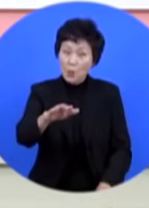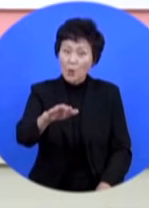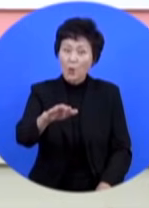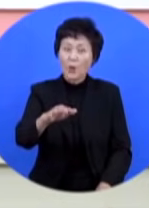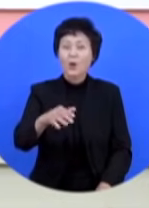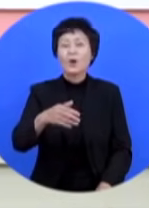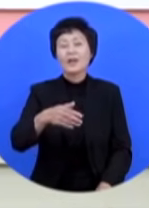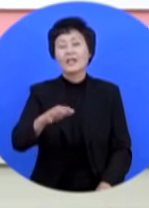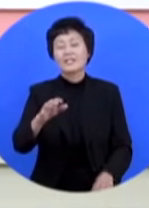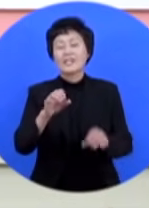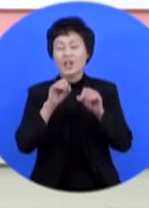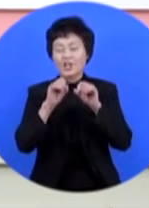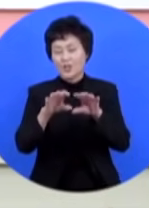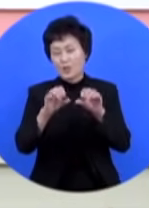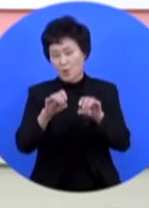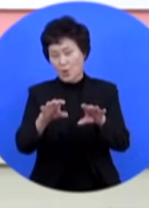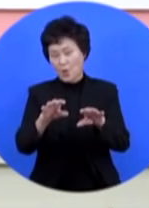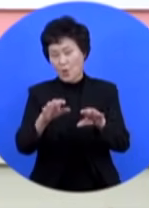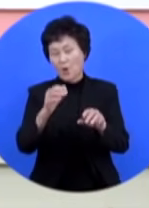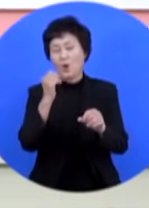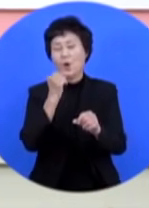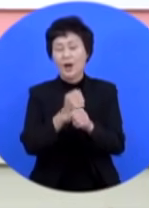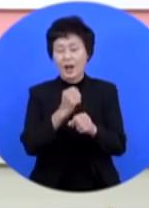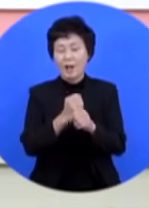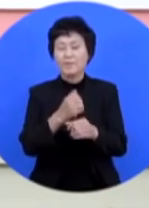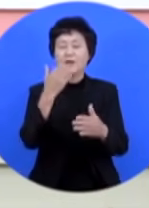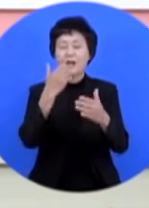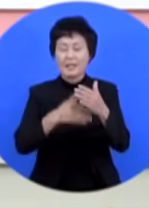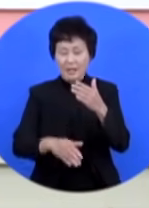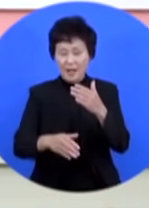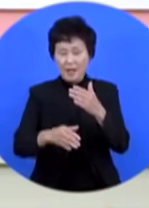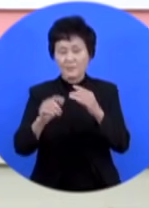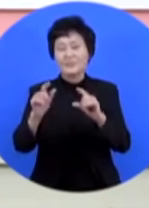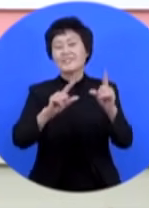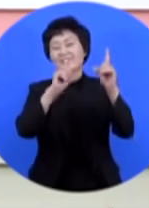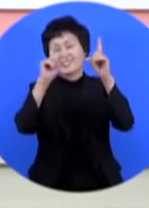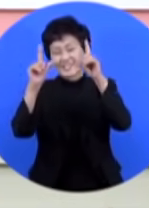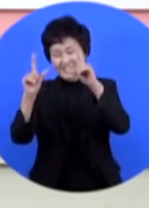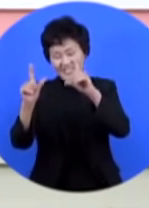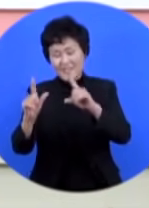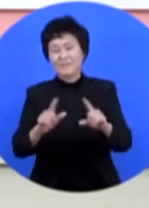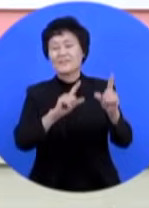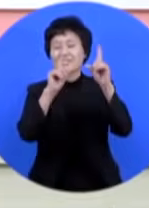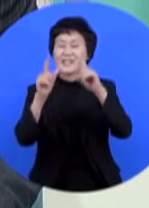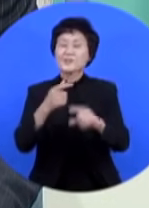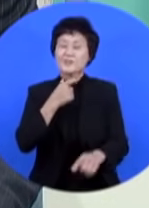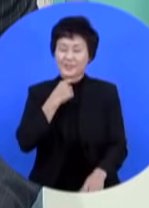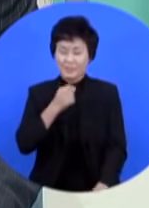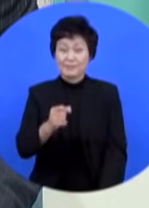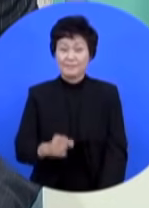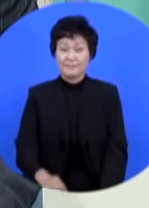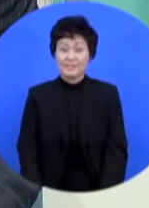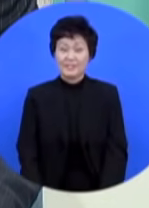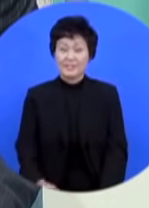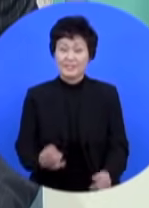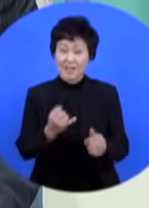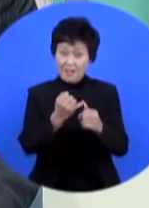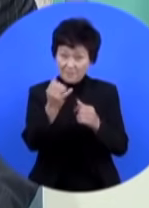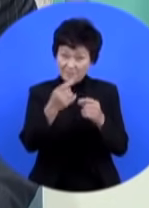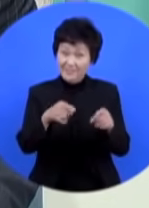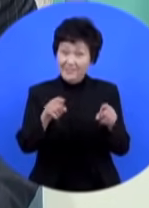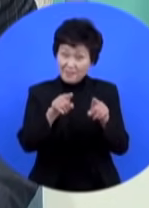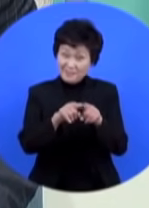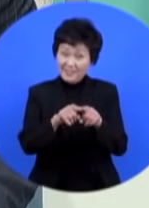정글 선교에 남은 인생을 보내겠다 그렇게 결심을 하고 있습니다. 예. 사모님께서도 함께 예. 계시고요. 네.